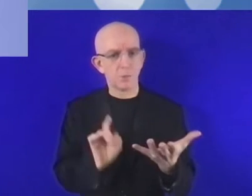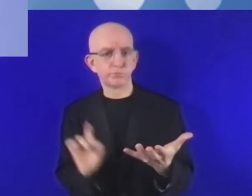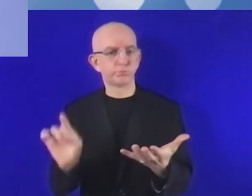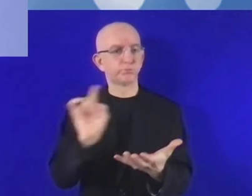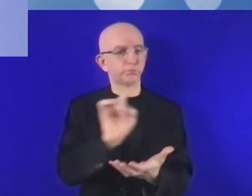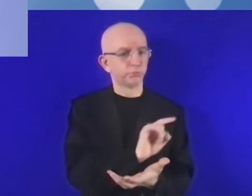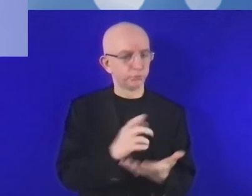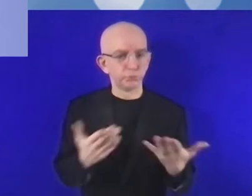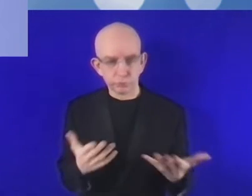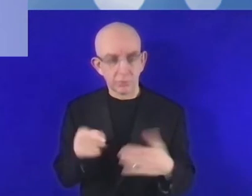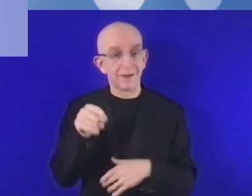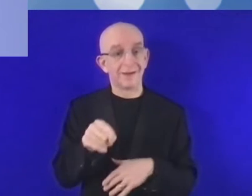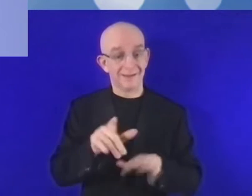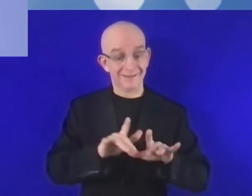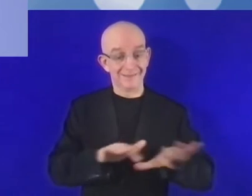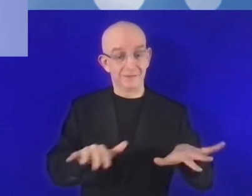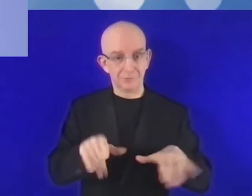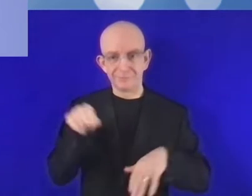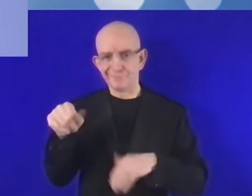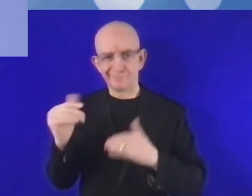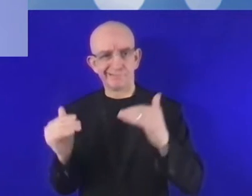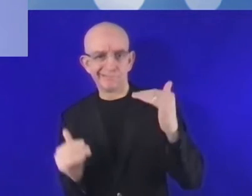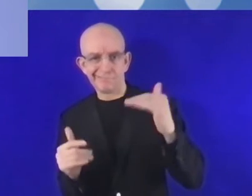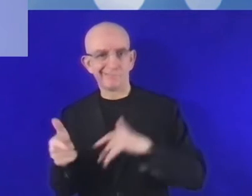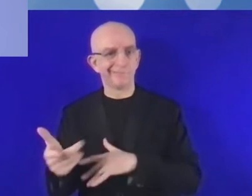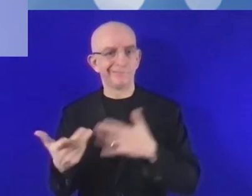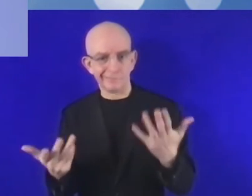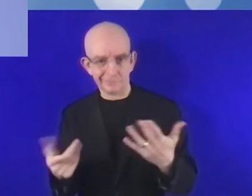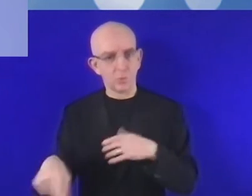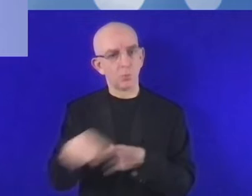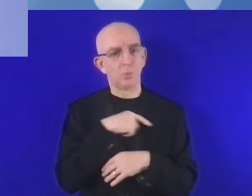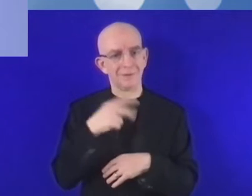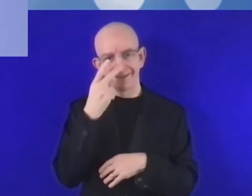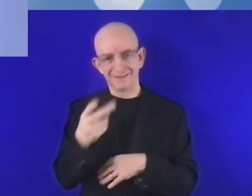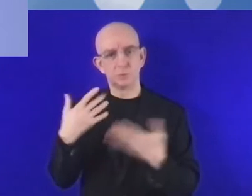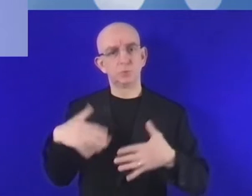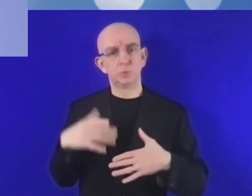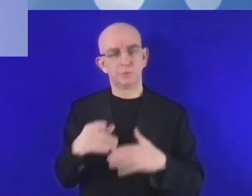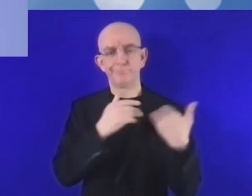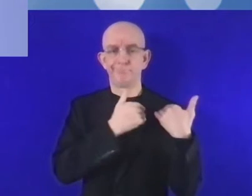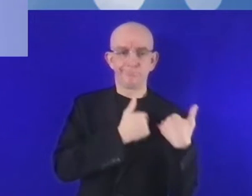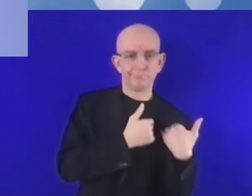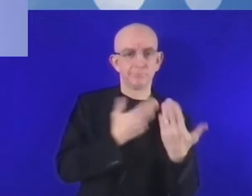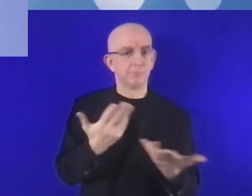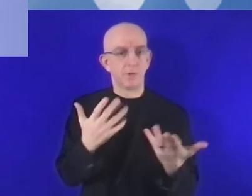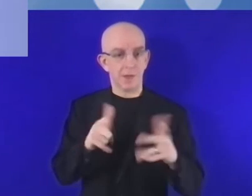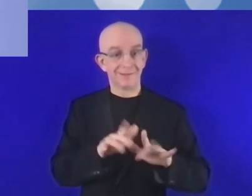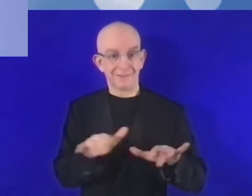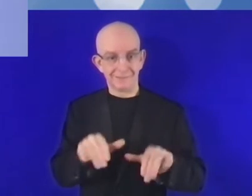других уголках мира. Так что, что касается цифрового разрыва, мы говорим сегодня о том,